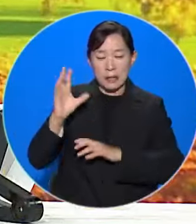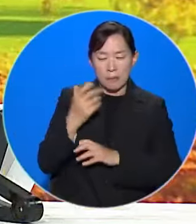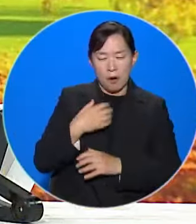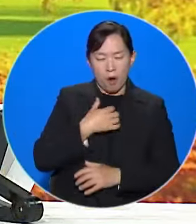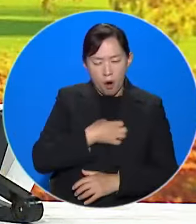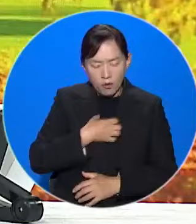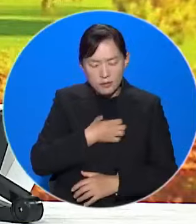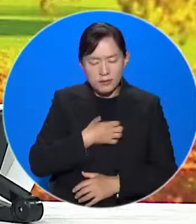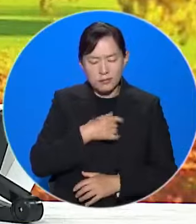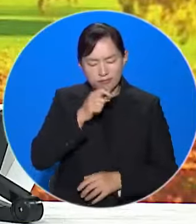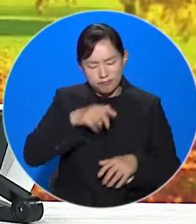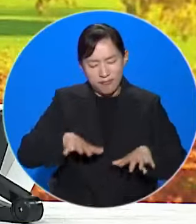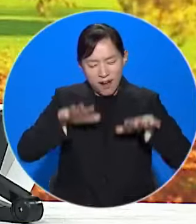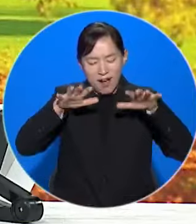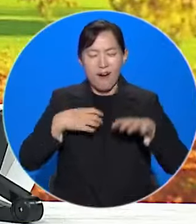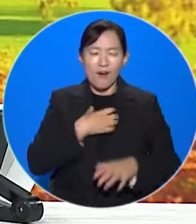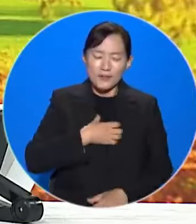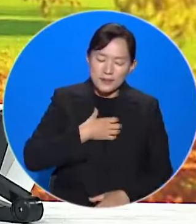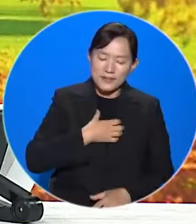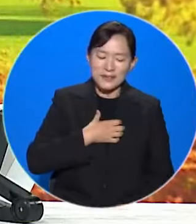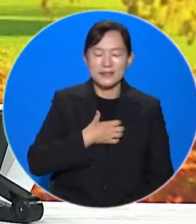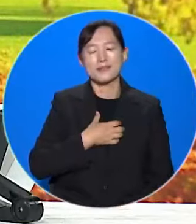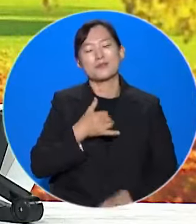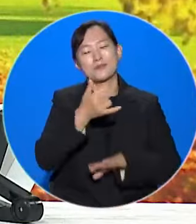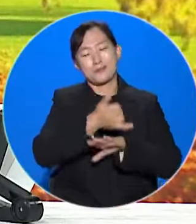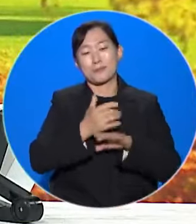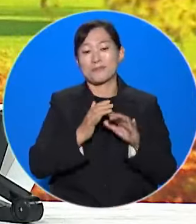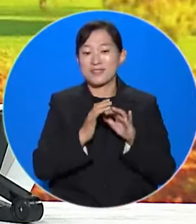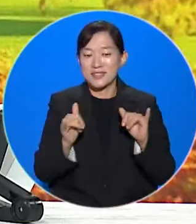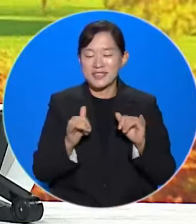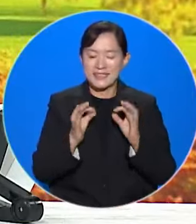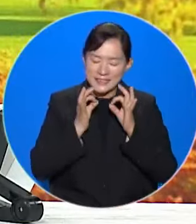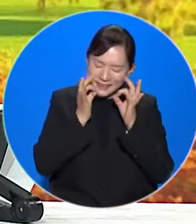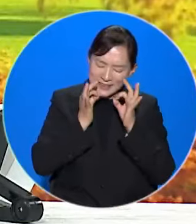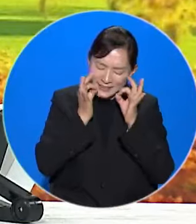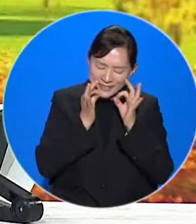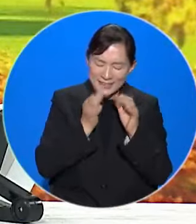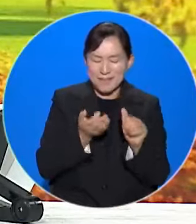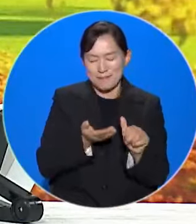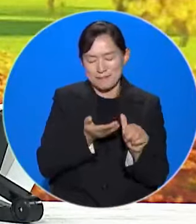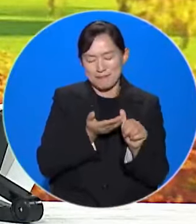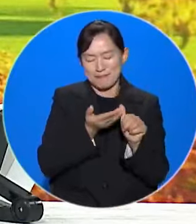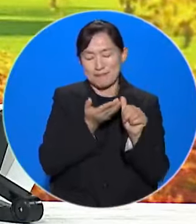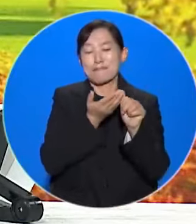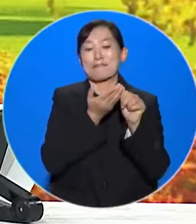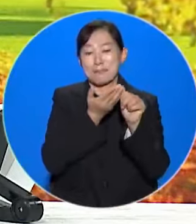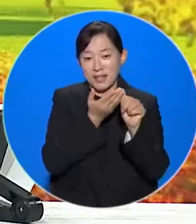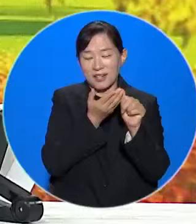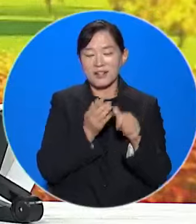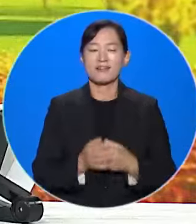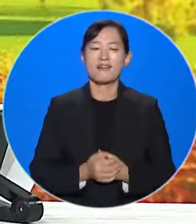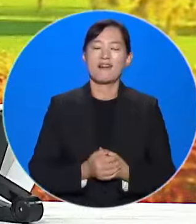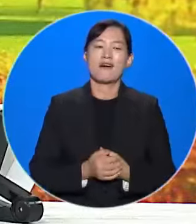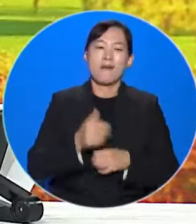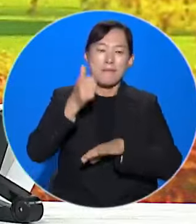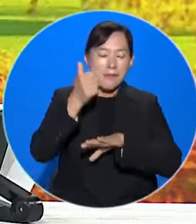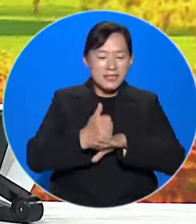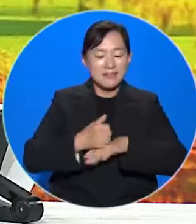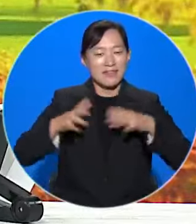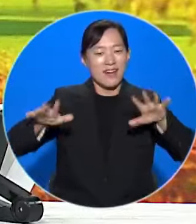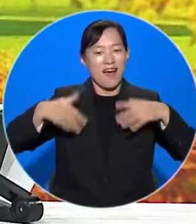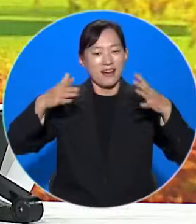홍수에 떠내려가지 않을까 노심초사하면서 농부는 정성을 다해 농작물을 키웁니다. 그리고 마침내